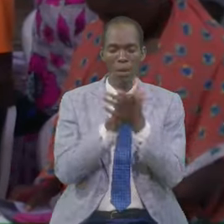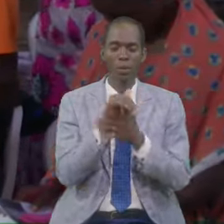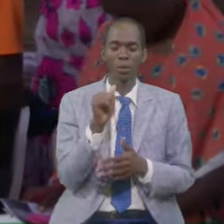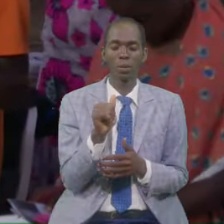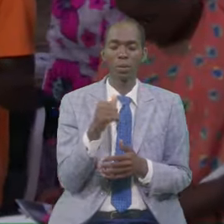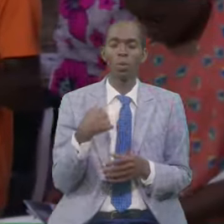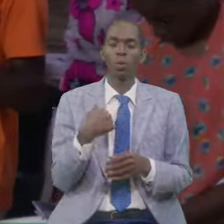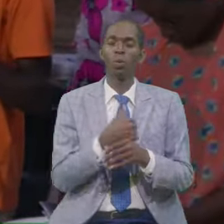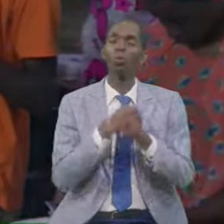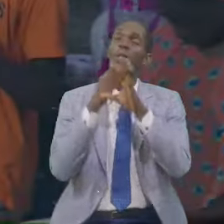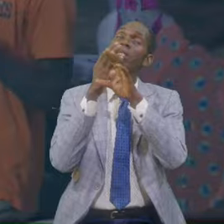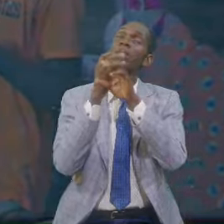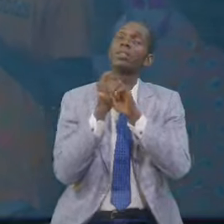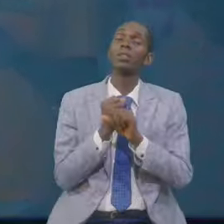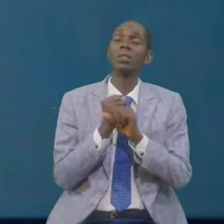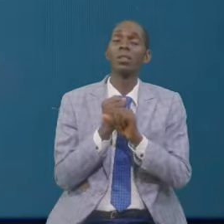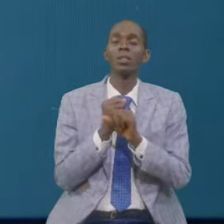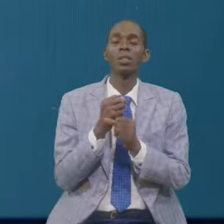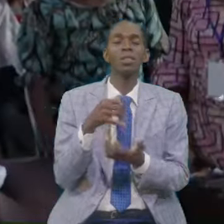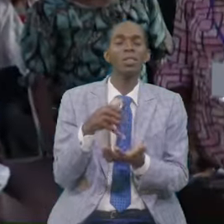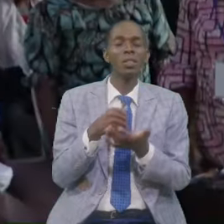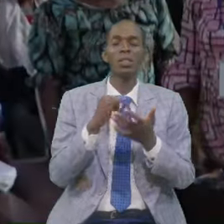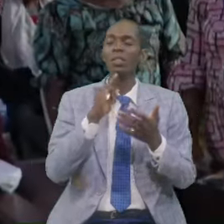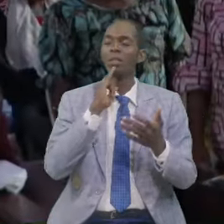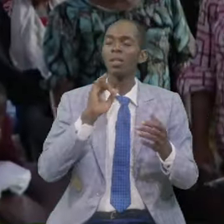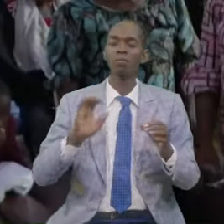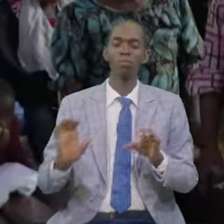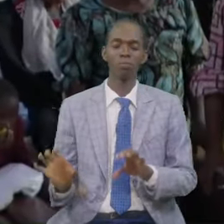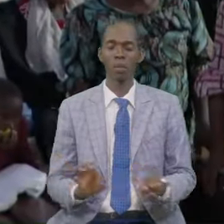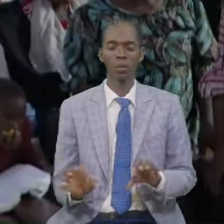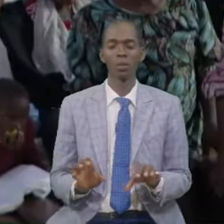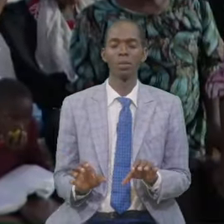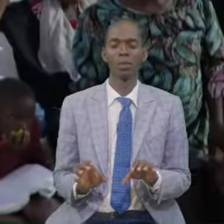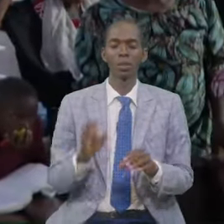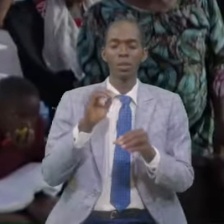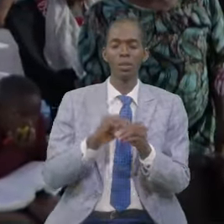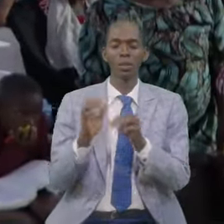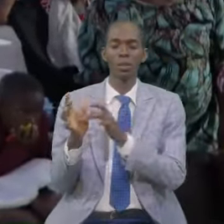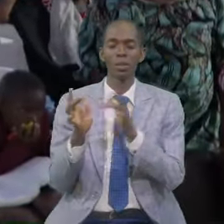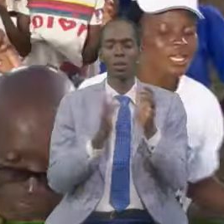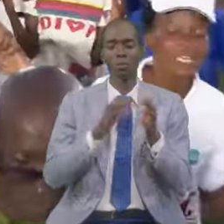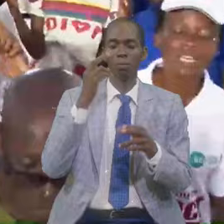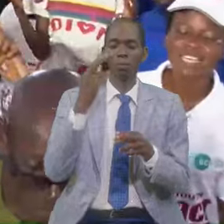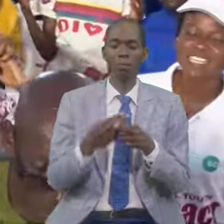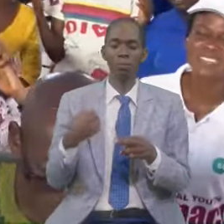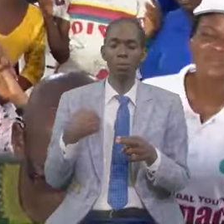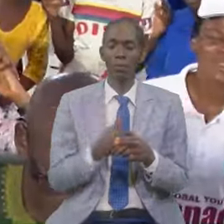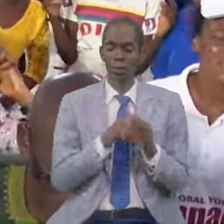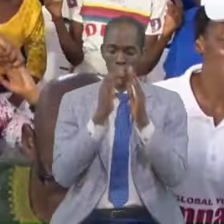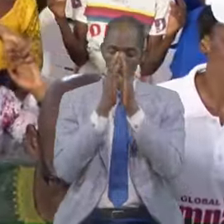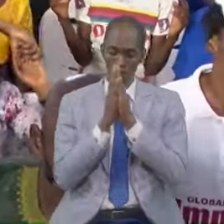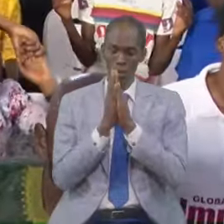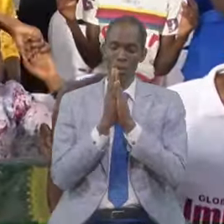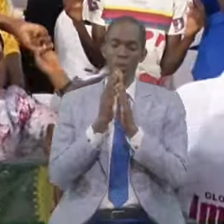receive. మేము స్వీకరిస్తున్నాం. It is done. అది జరిగినది అని. Jesus name we pray. యేసు